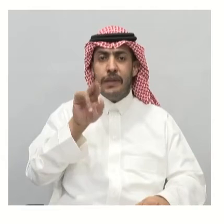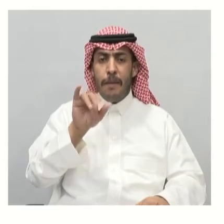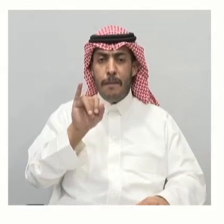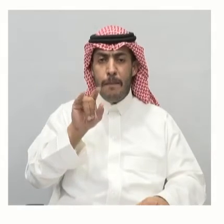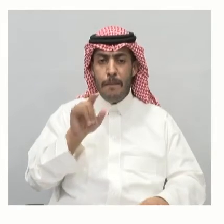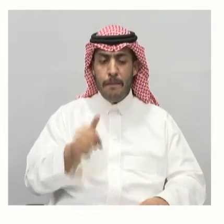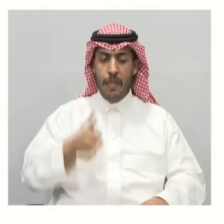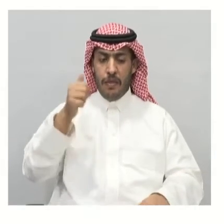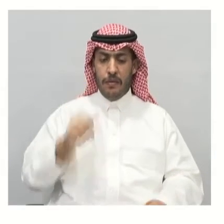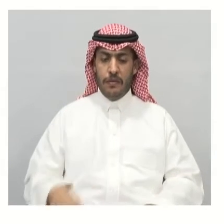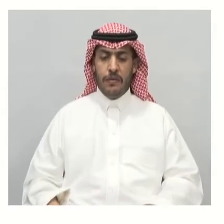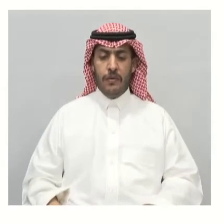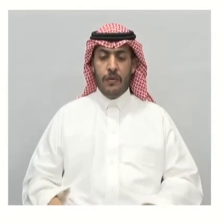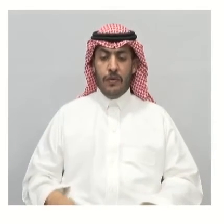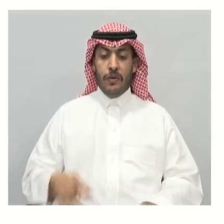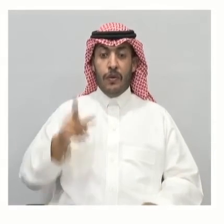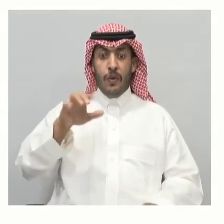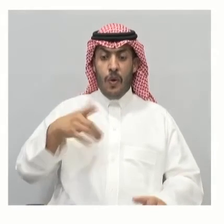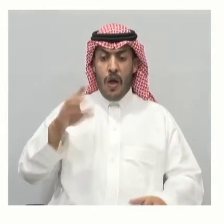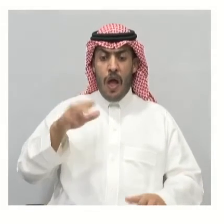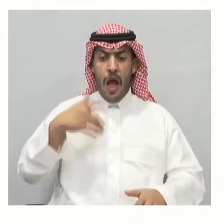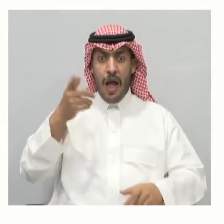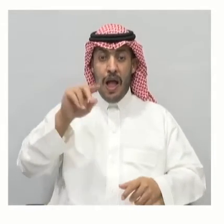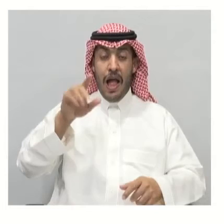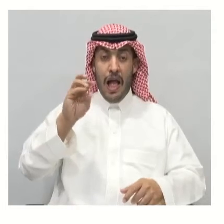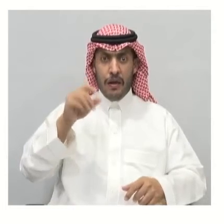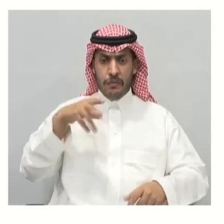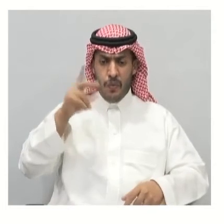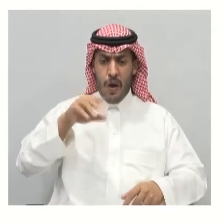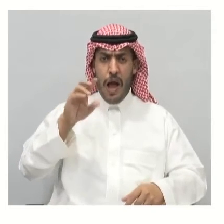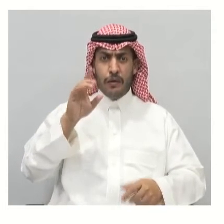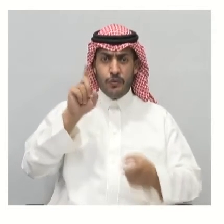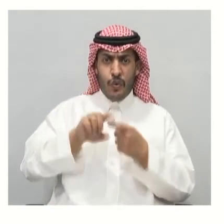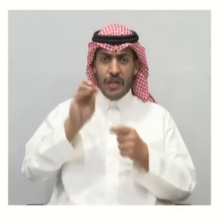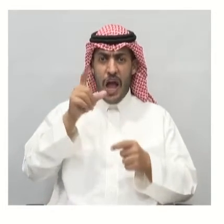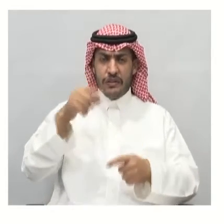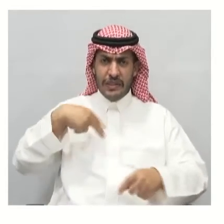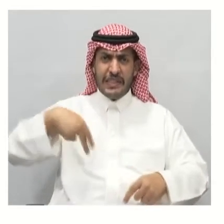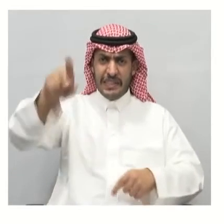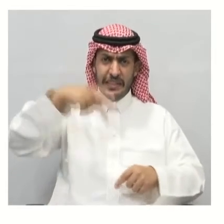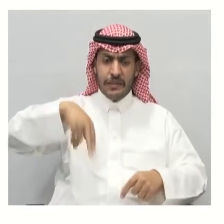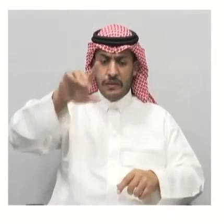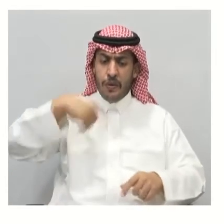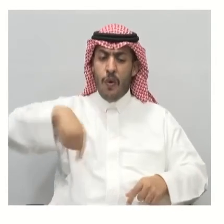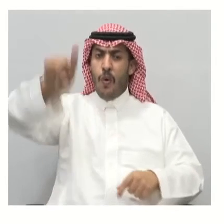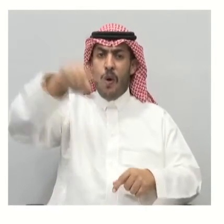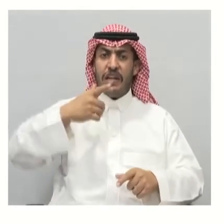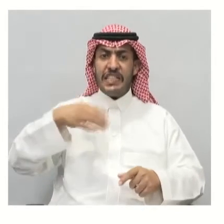زمزم حيث هرولت هاجر بين الصفا والمروى بحثا عن